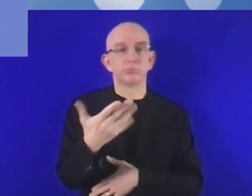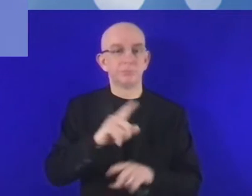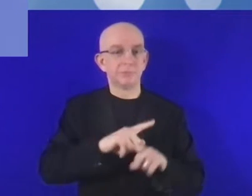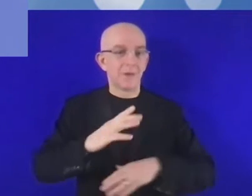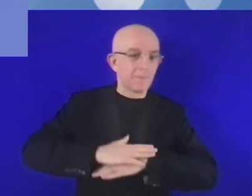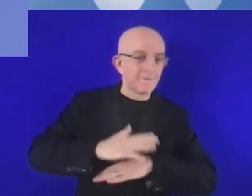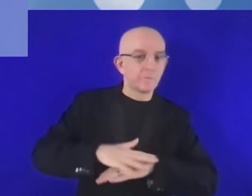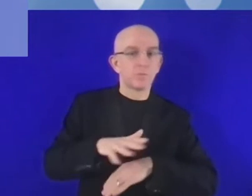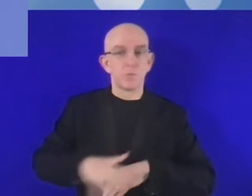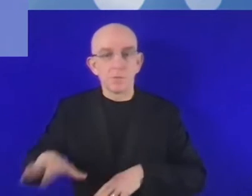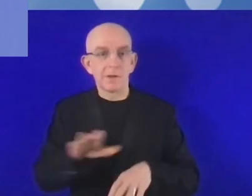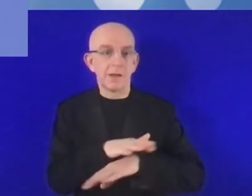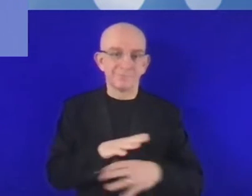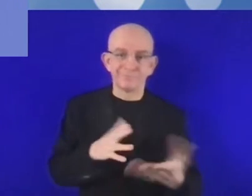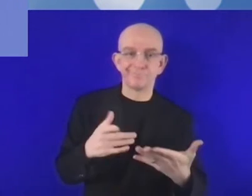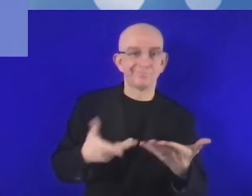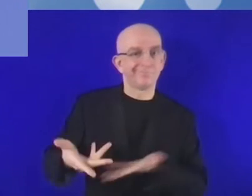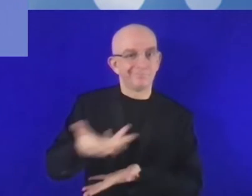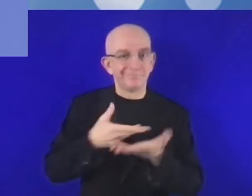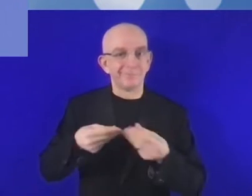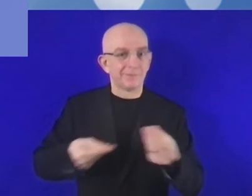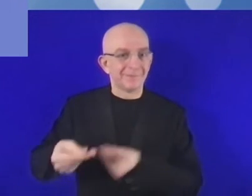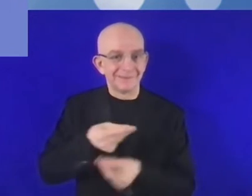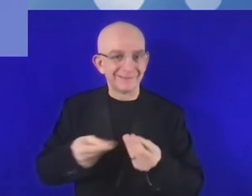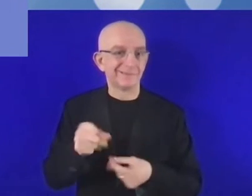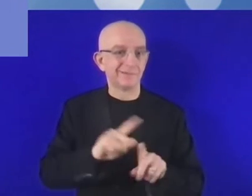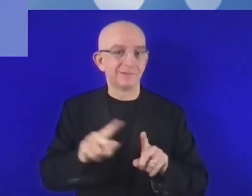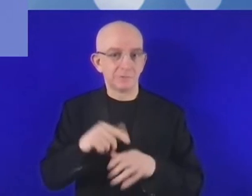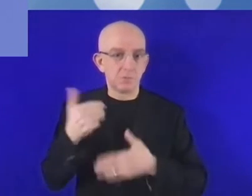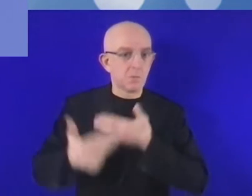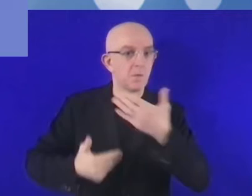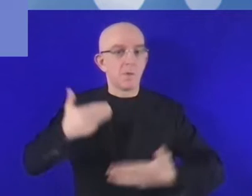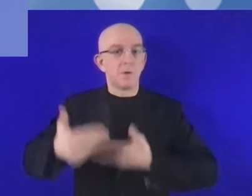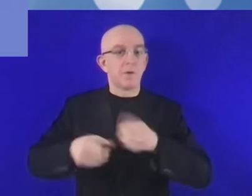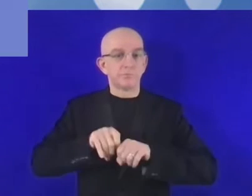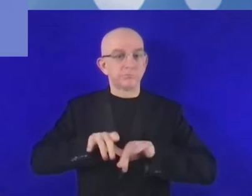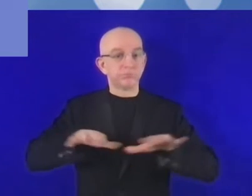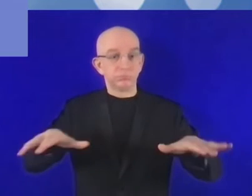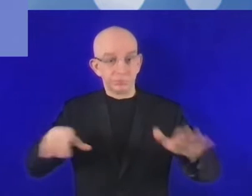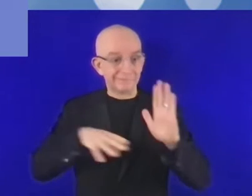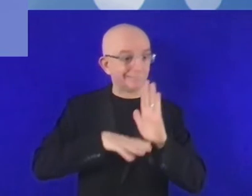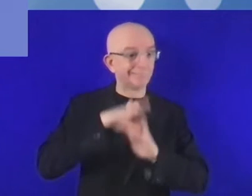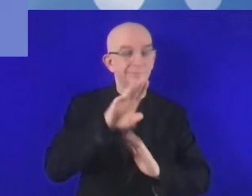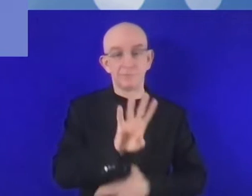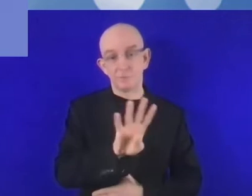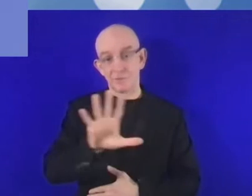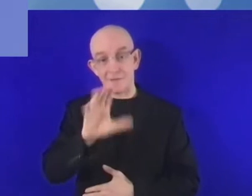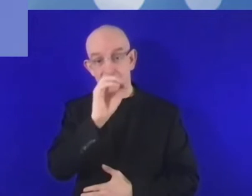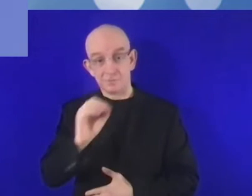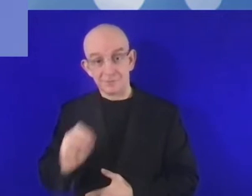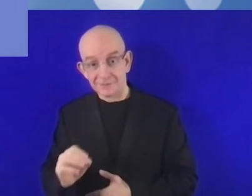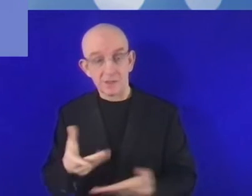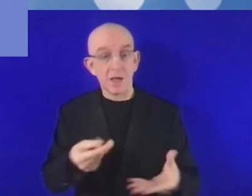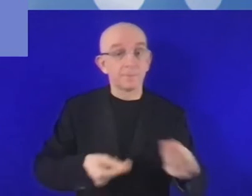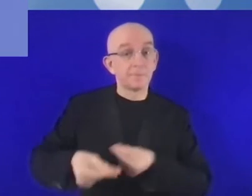Социальные сети, цифровые платформы для бизнеса – это все элементы,